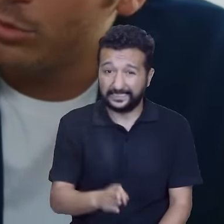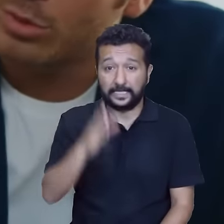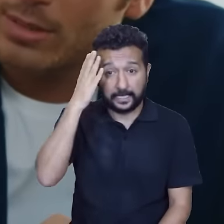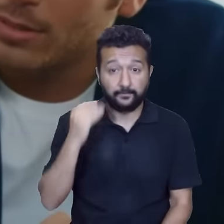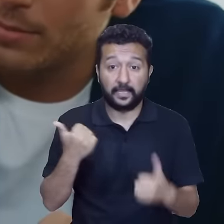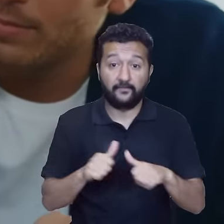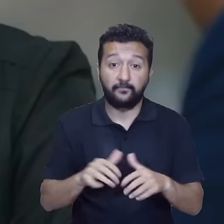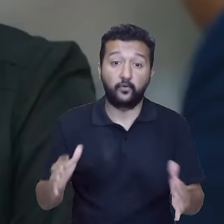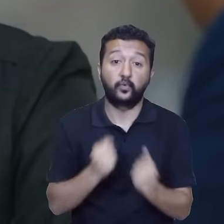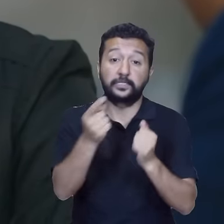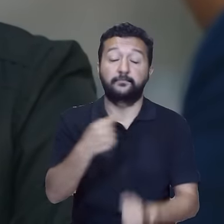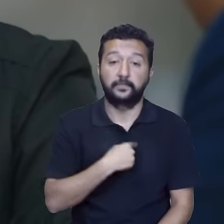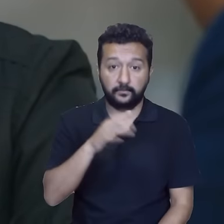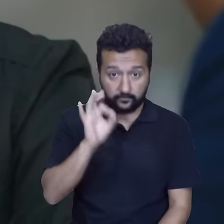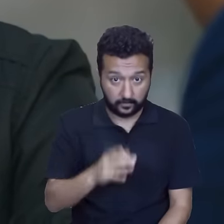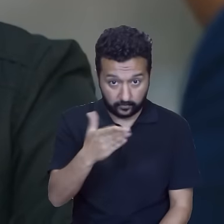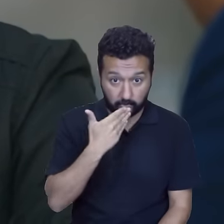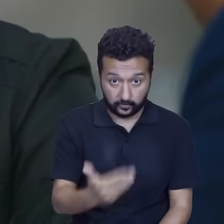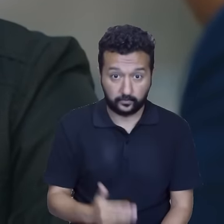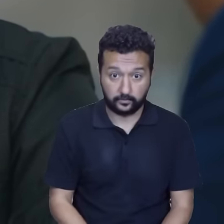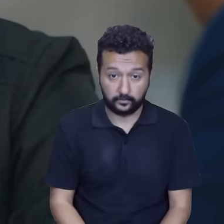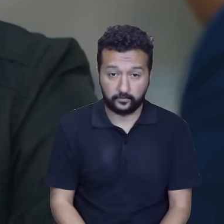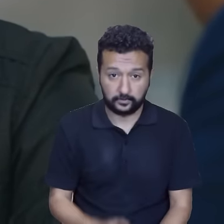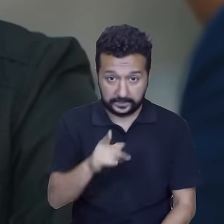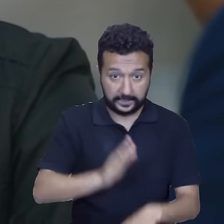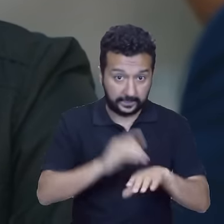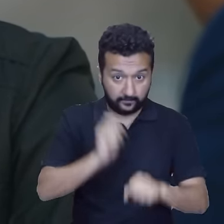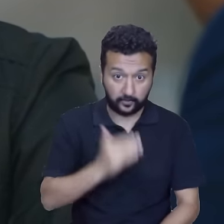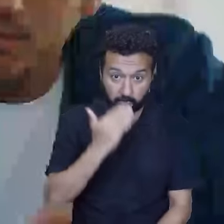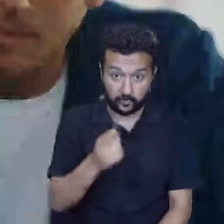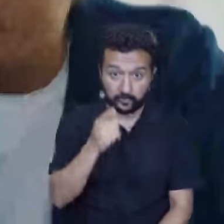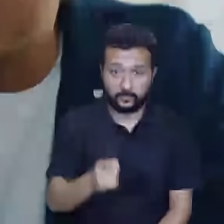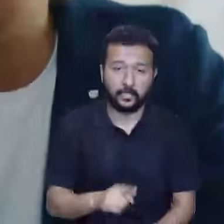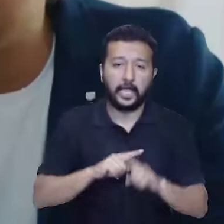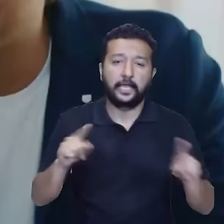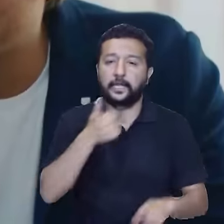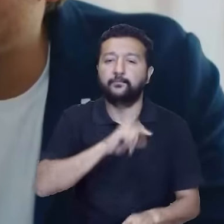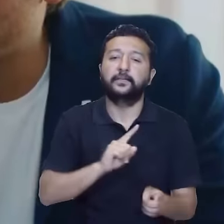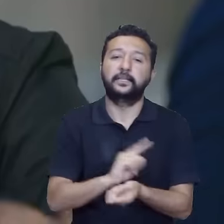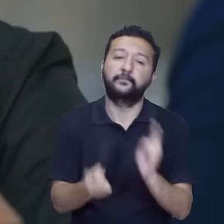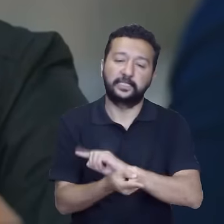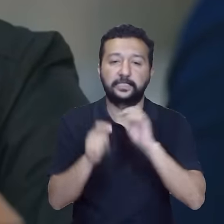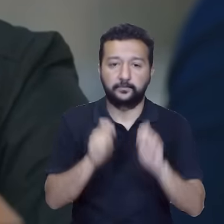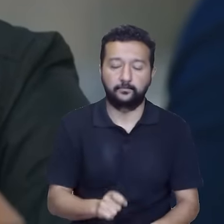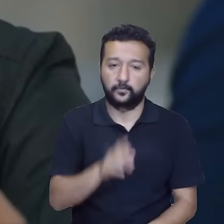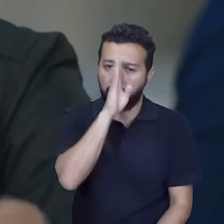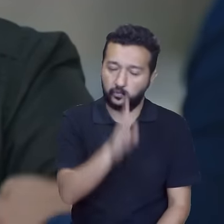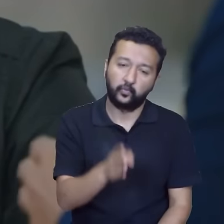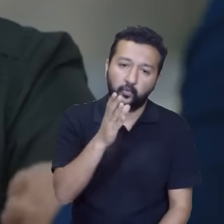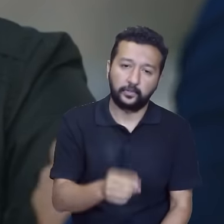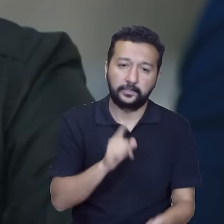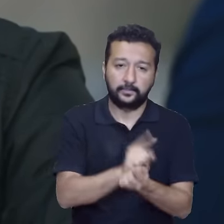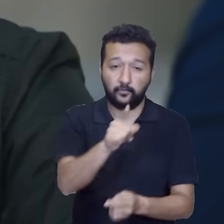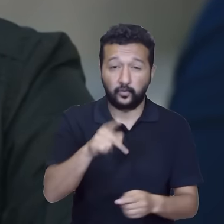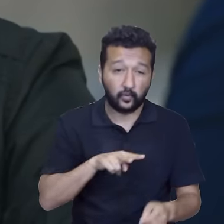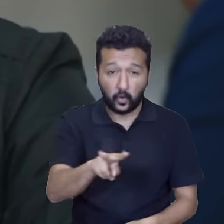anlamda evliliğimi kurtardın sen. Vallahi mi diyorsun ya? Ha? Yapacak mısın söylediklerimi? Hayır abi, tam tersini yapacağım. Düz mantık. Sen